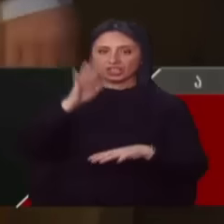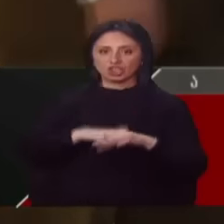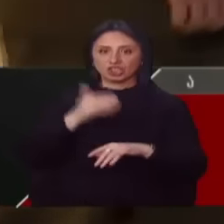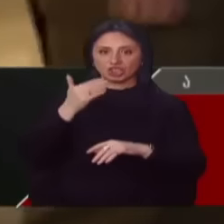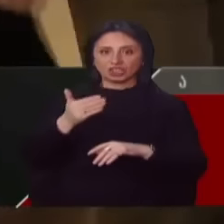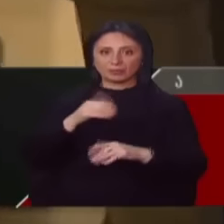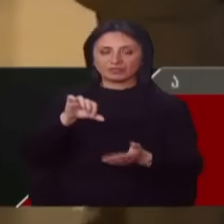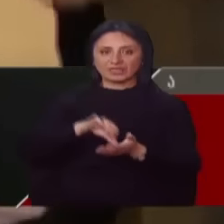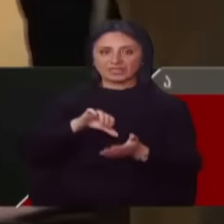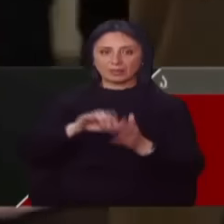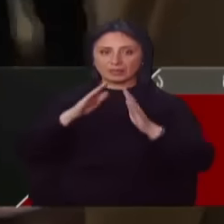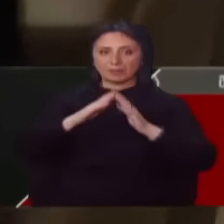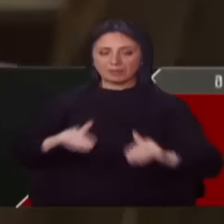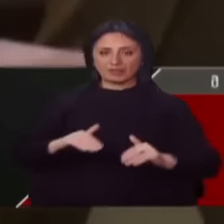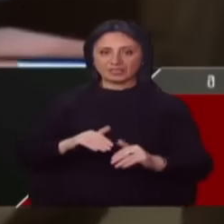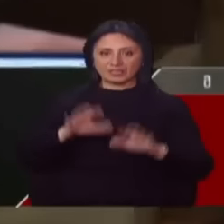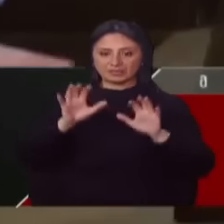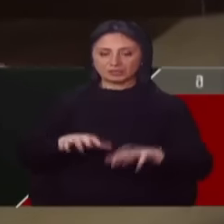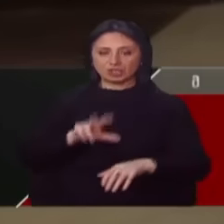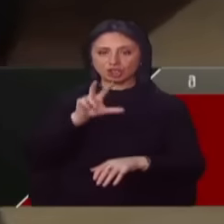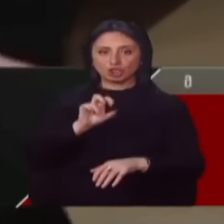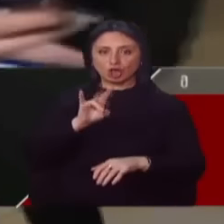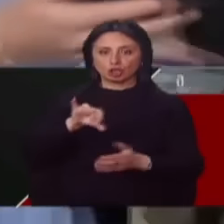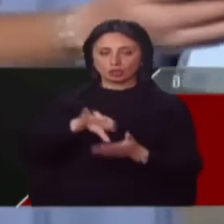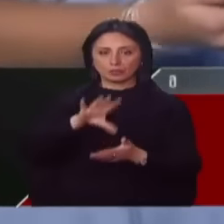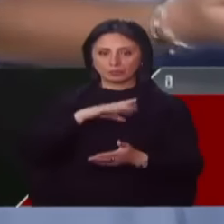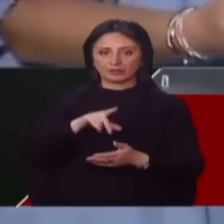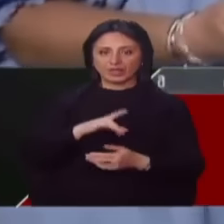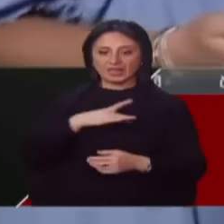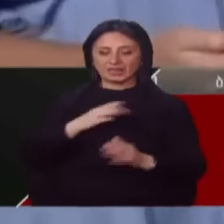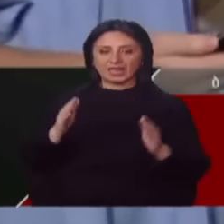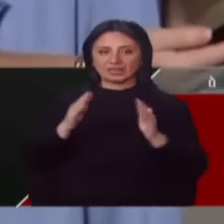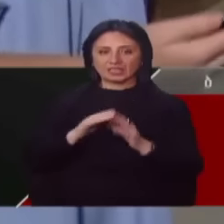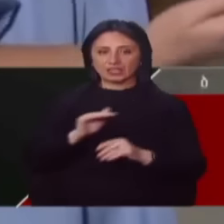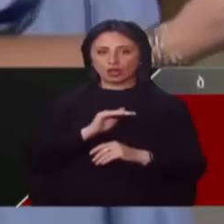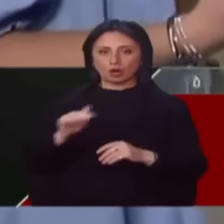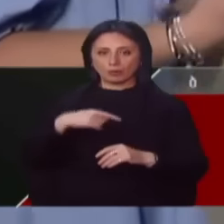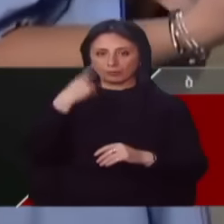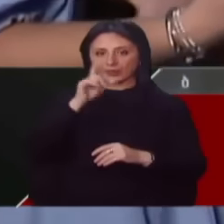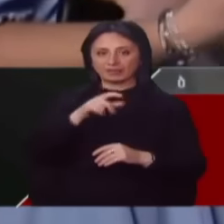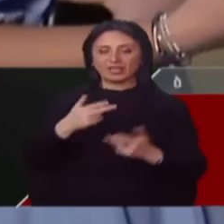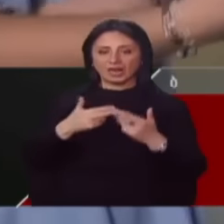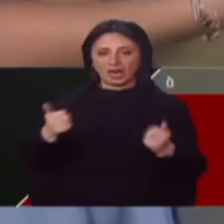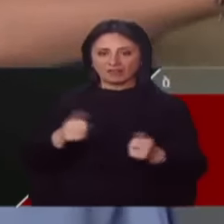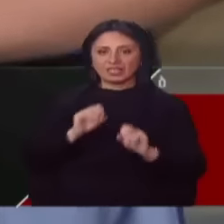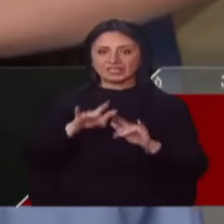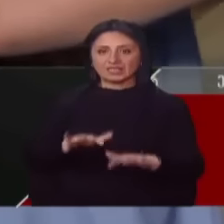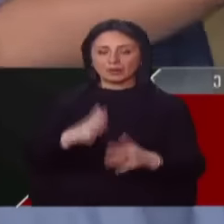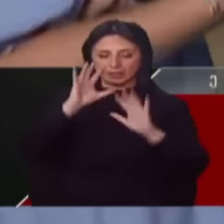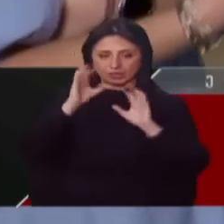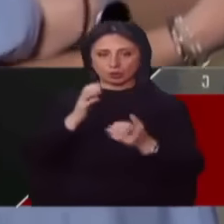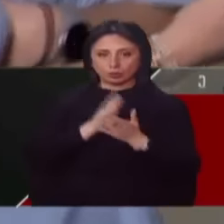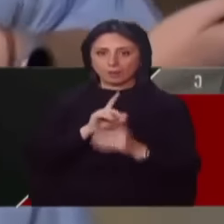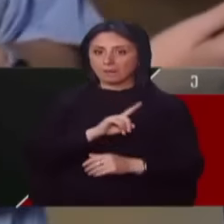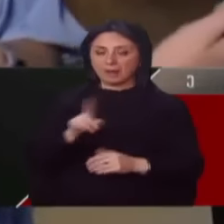შეერთებული შტატების წარმომადგენელთა პალატის სპიკერი მაიკ ჯონსონიც ესწრებოდა. თეთრი სახლის ოფიციალურმა პირებმა აღიარეს, რომ საქმე